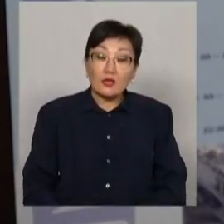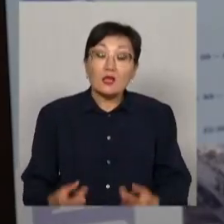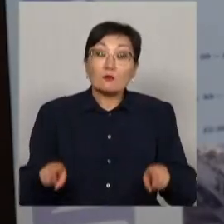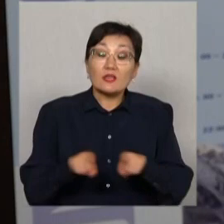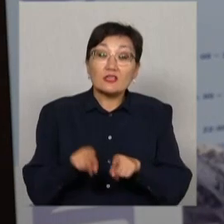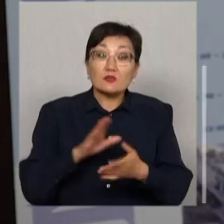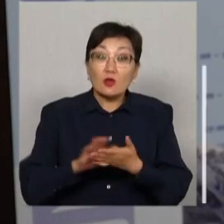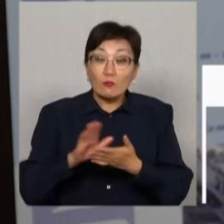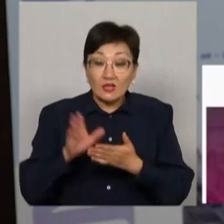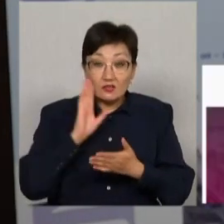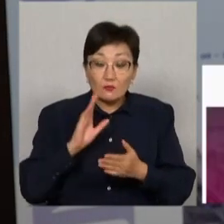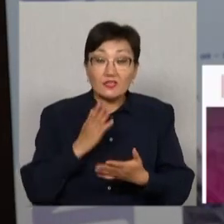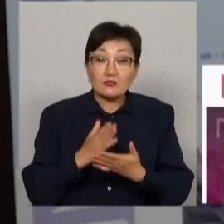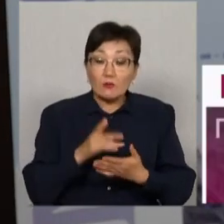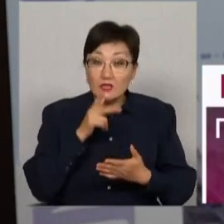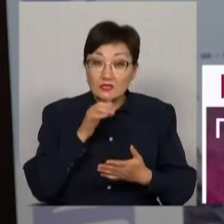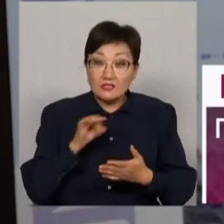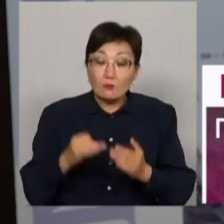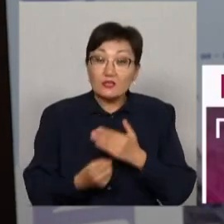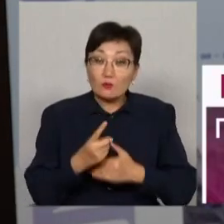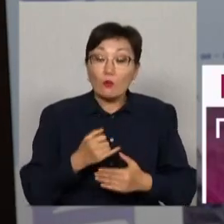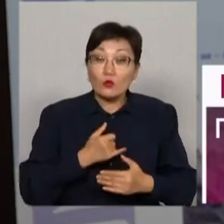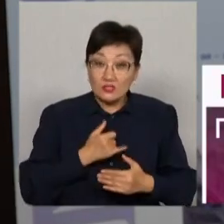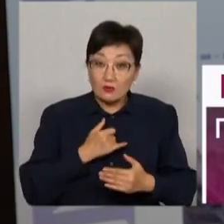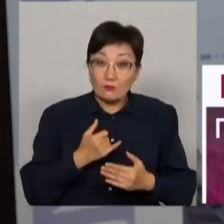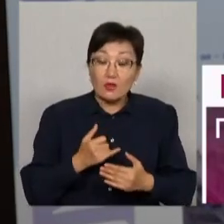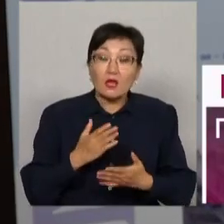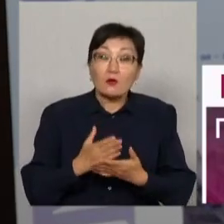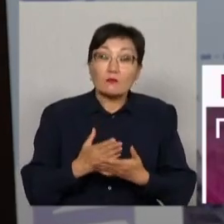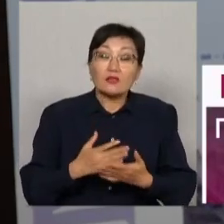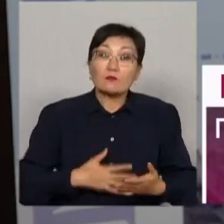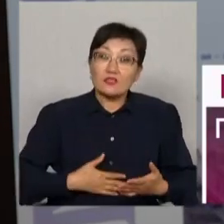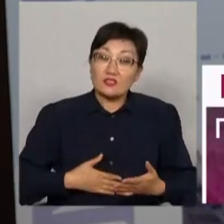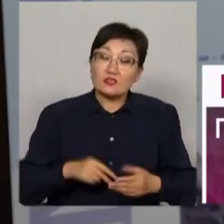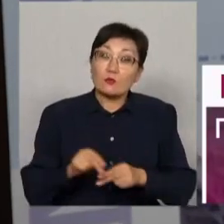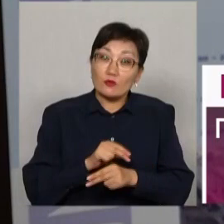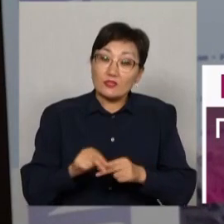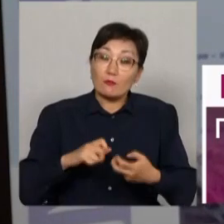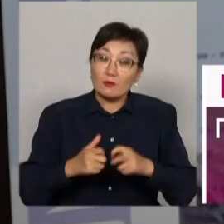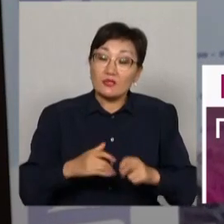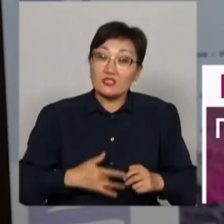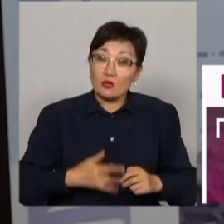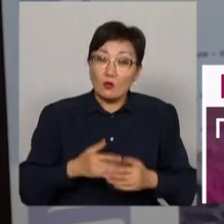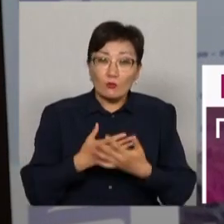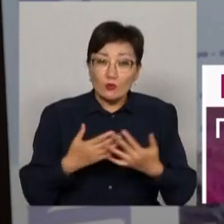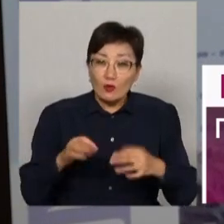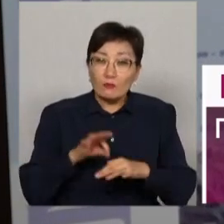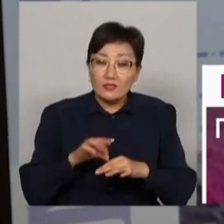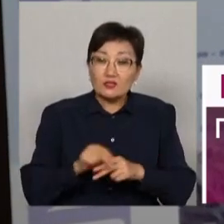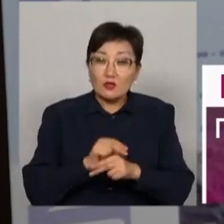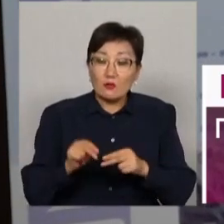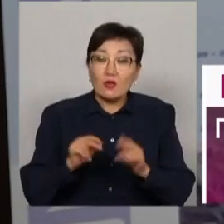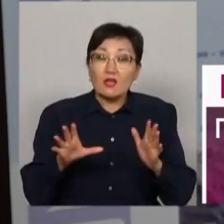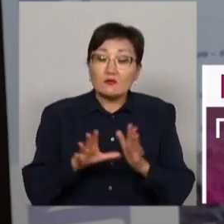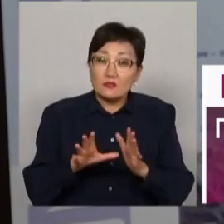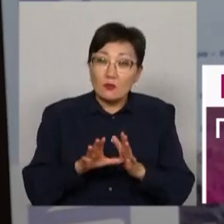Такая вода с ионами есть только в Корее и появится у нас. Она лечит изжогу, тошноту, проблемы с желудком и много чего. Заряженная током